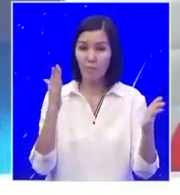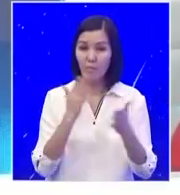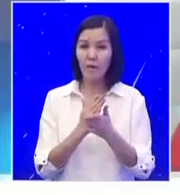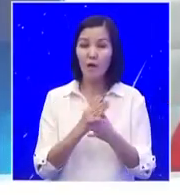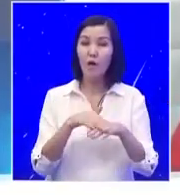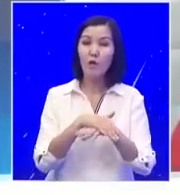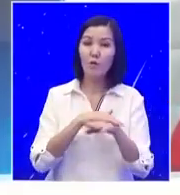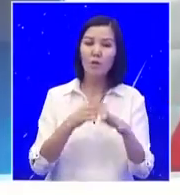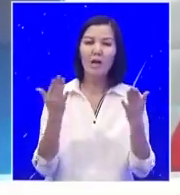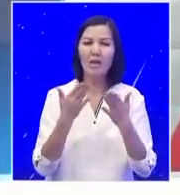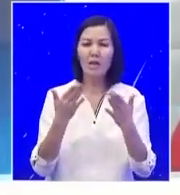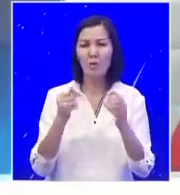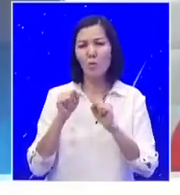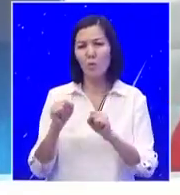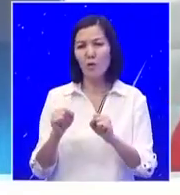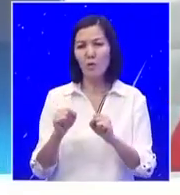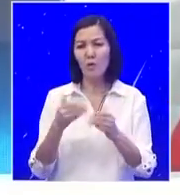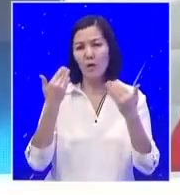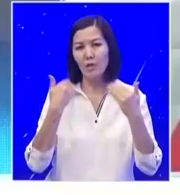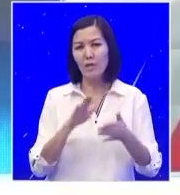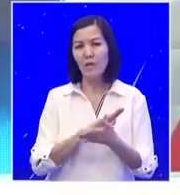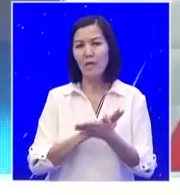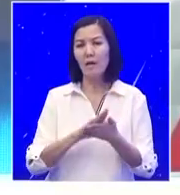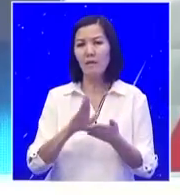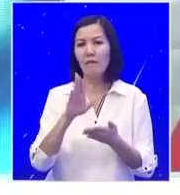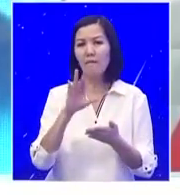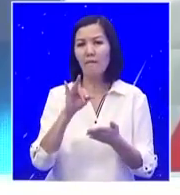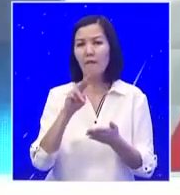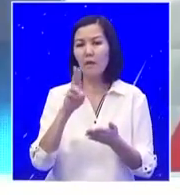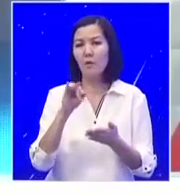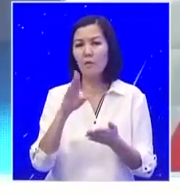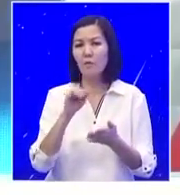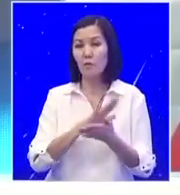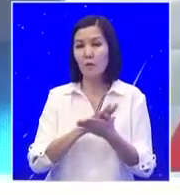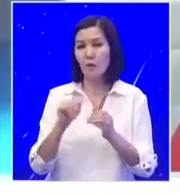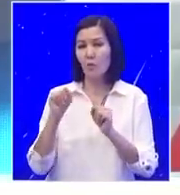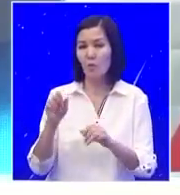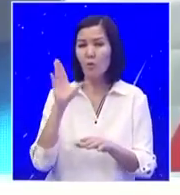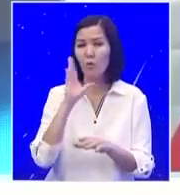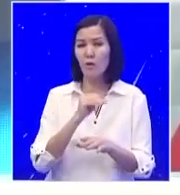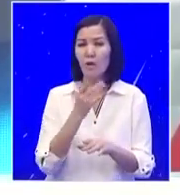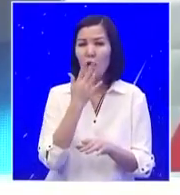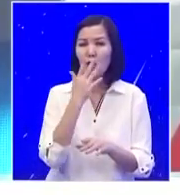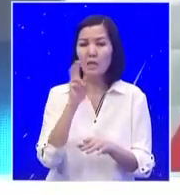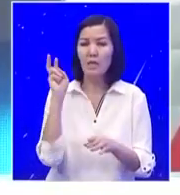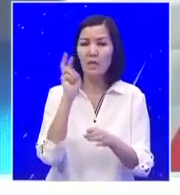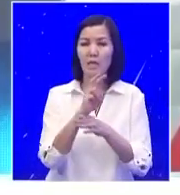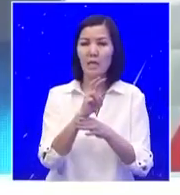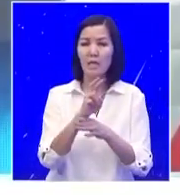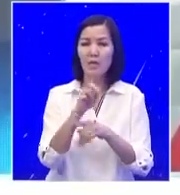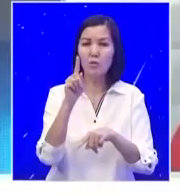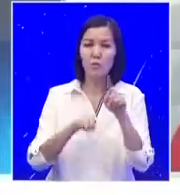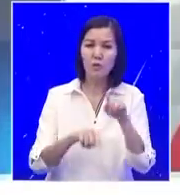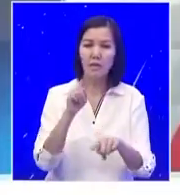қалай қорғанып, жеке гигиенаны күшейтсе, аты жаман вирустың келу мүмкіндігі де азаяды. Шетелден келген туысқандармен қатынасқа